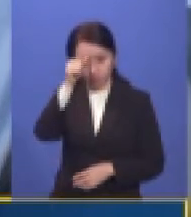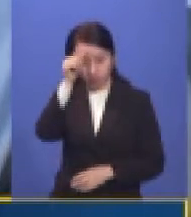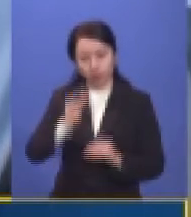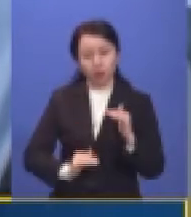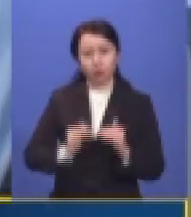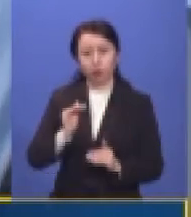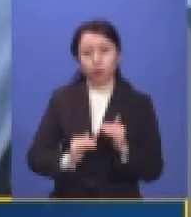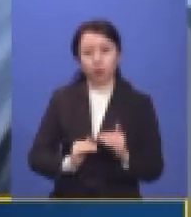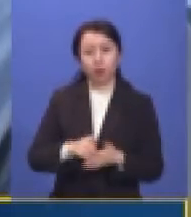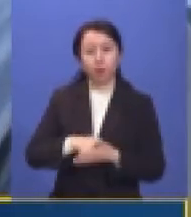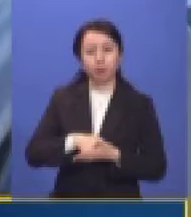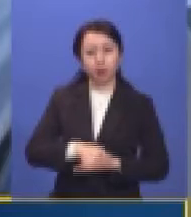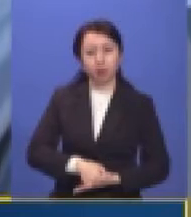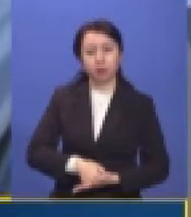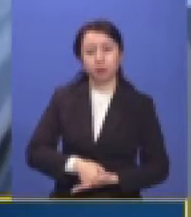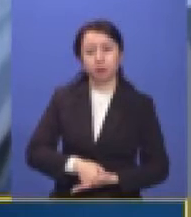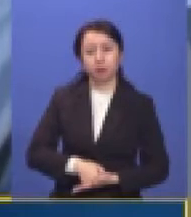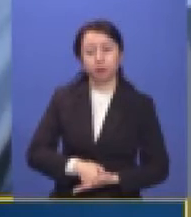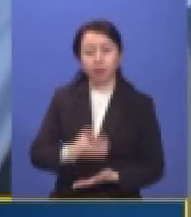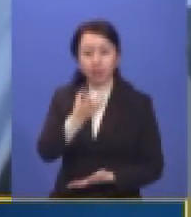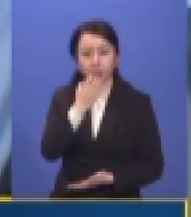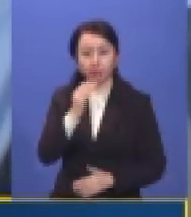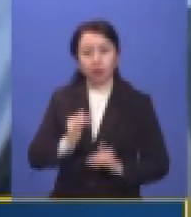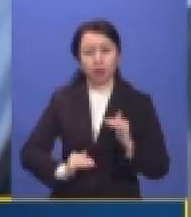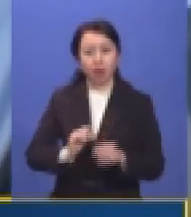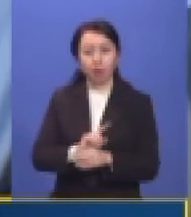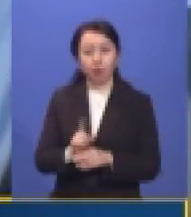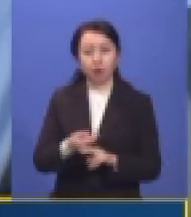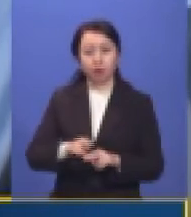Оборудование пресс и нагревательный аппарат,